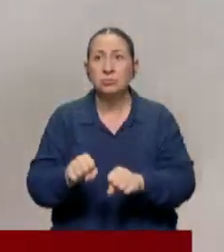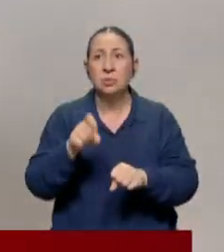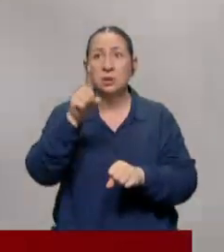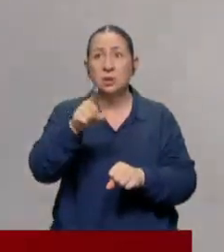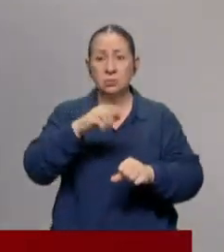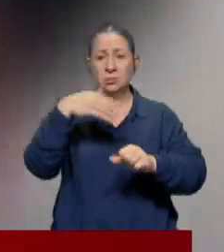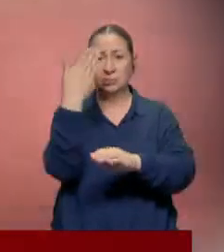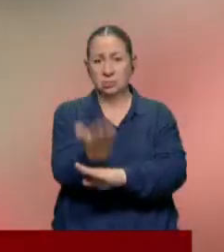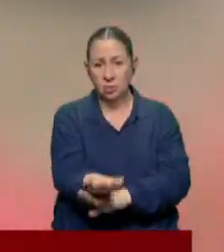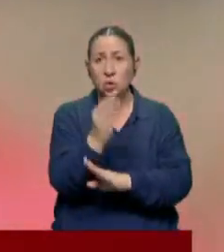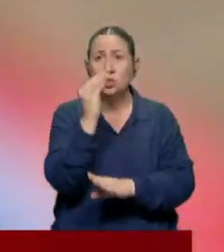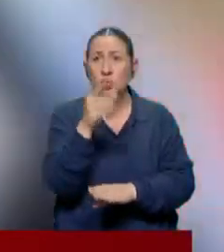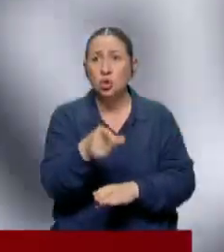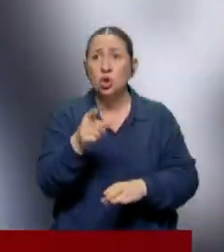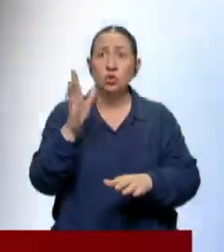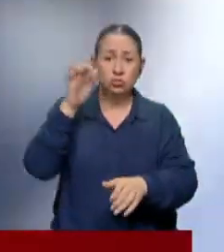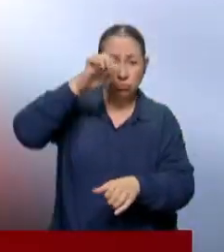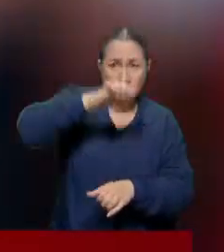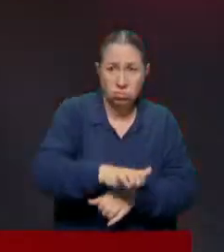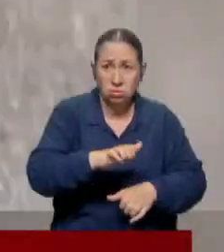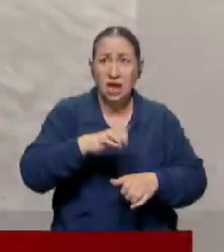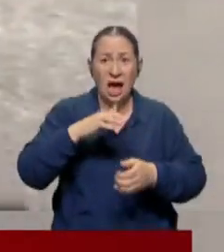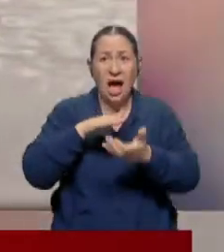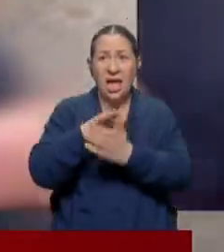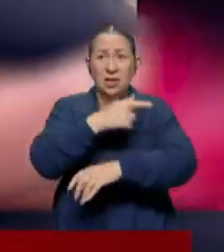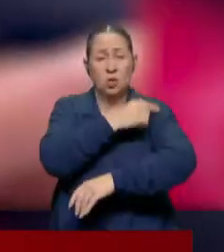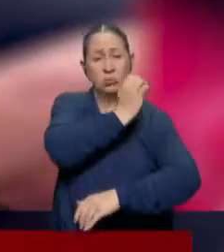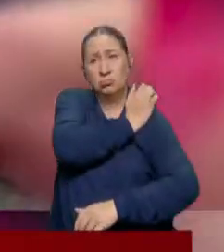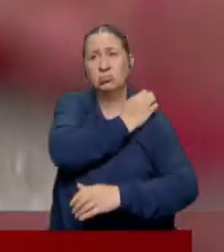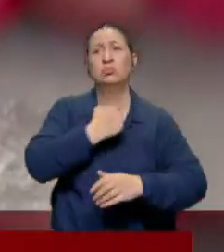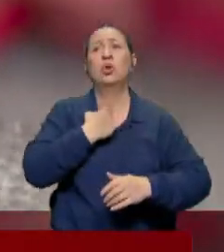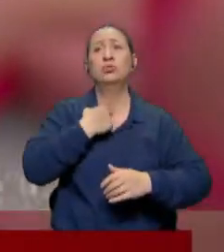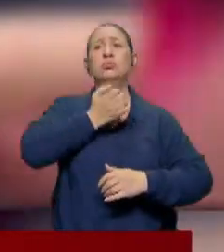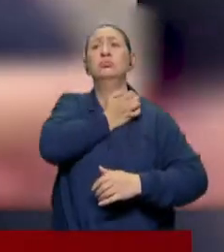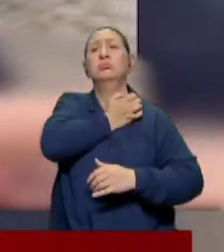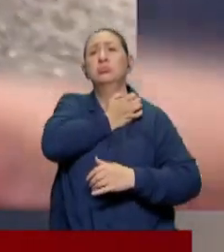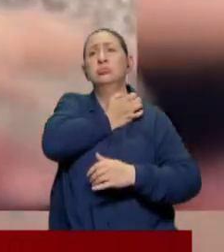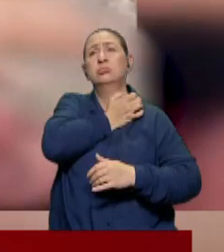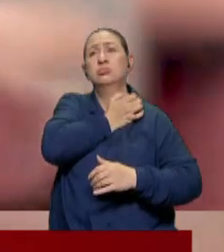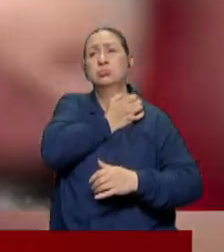yere sırt üstü yatırılan çocuğun üstüne çıktı, diziyle omzu ve boynuna bastırdı.